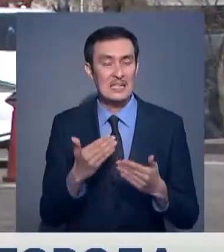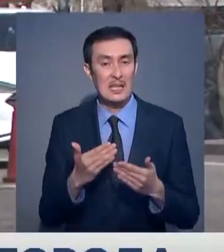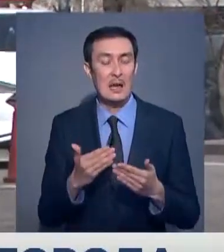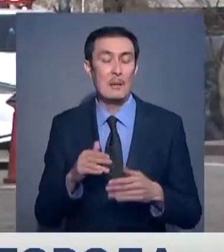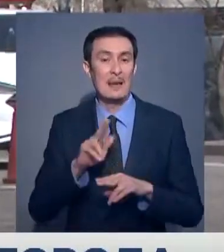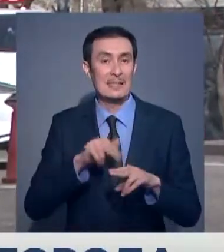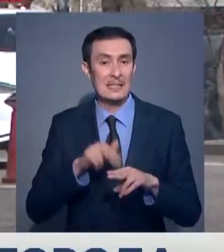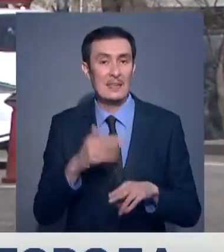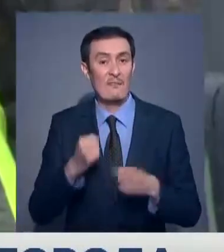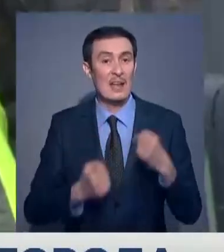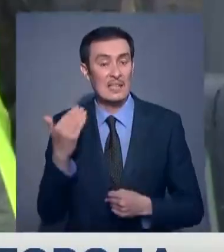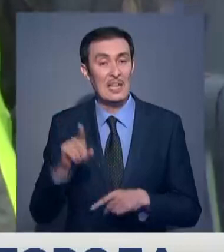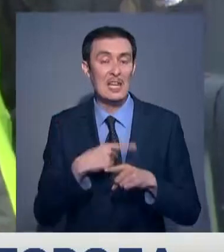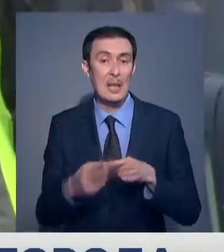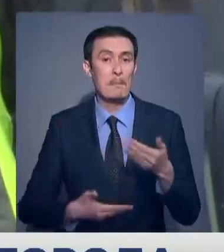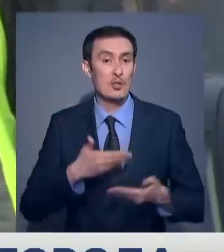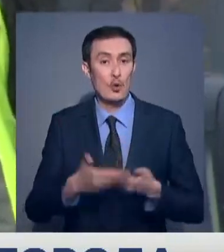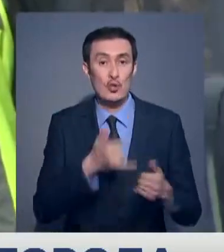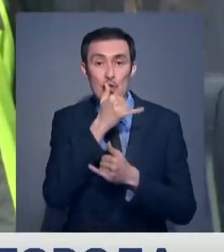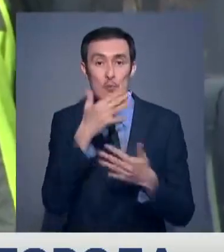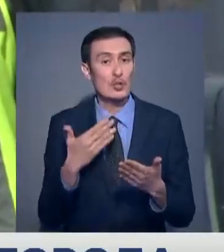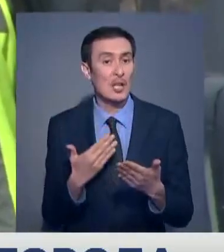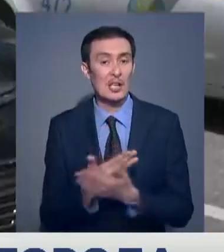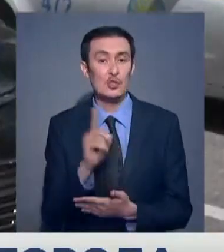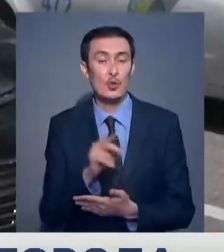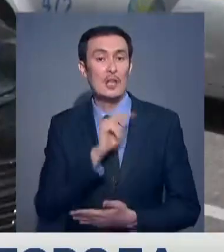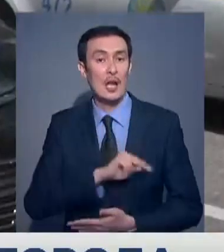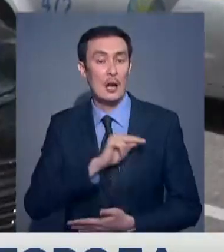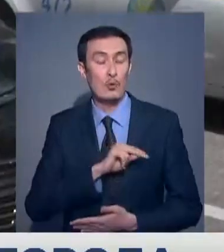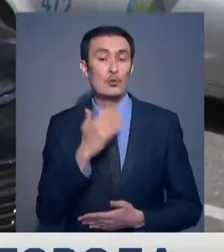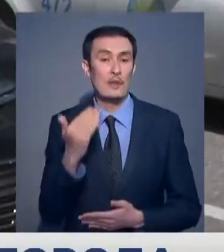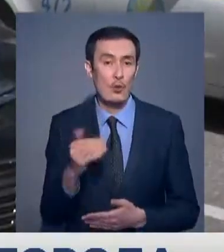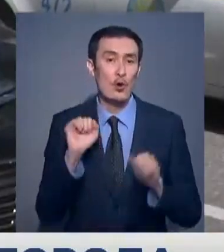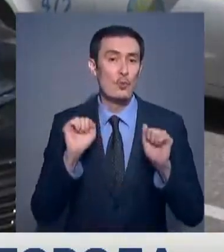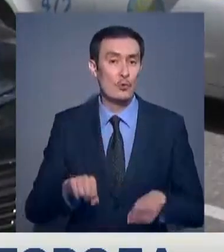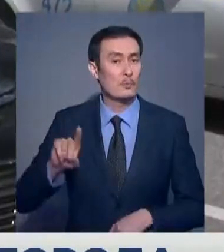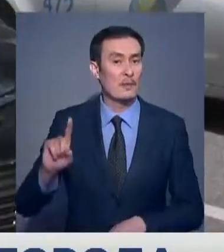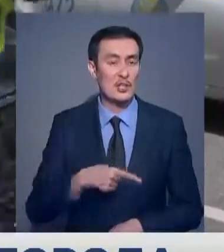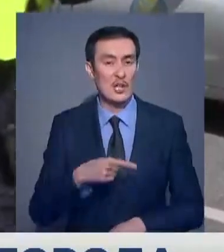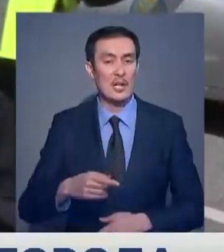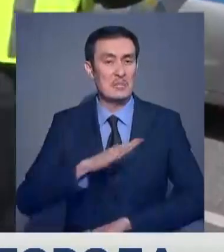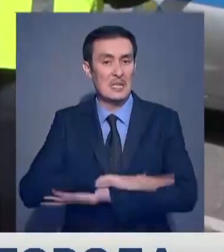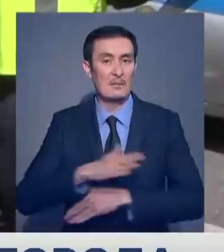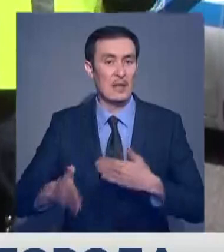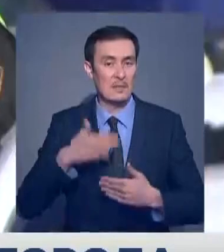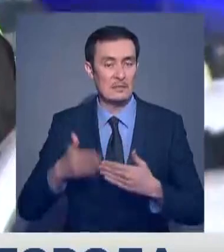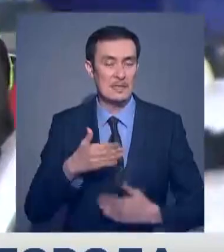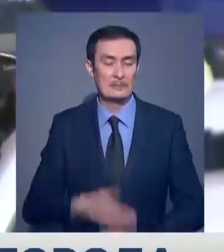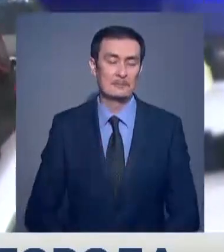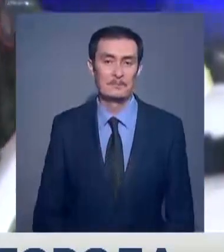остановленный полицейскими водитель или пешеход не сможет доказать, что едет на работу, то его могут привлечь к административной